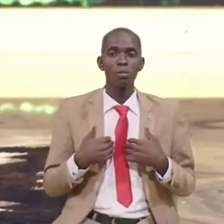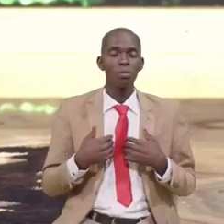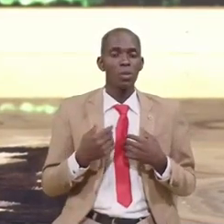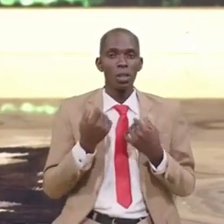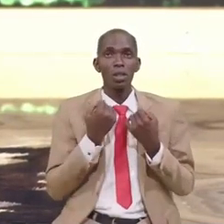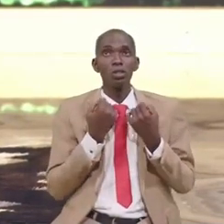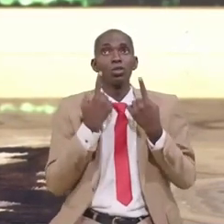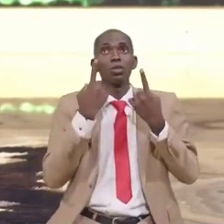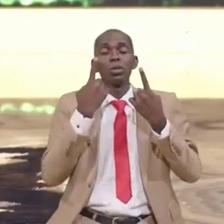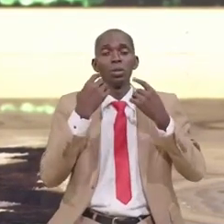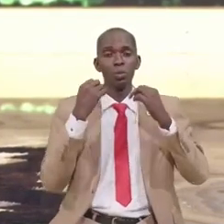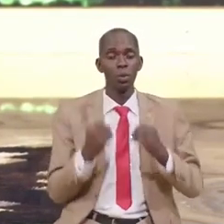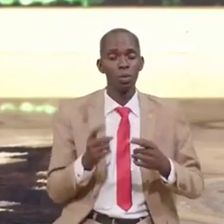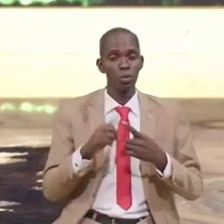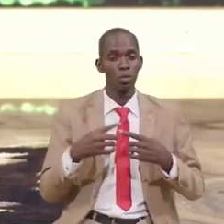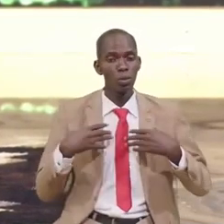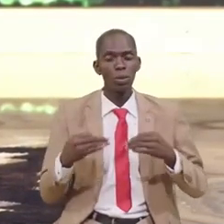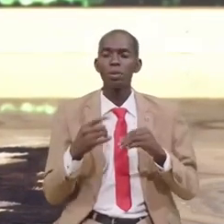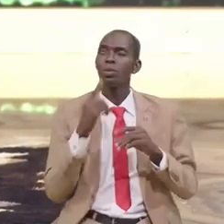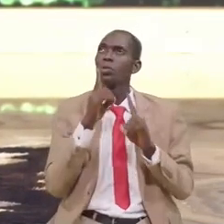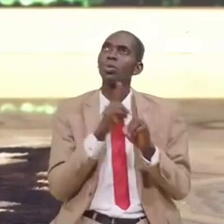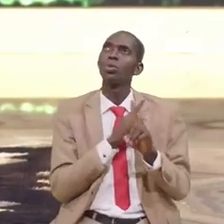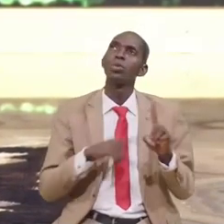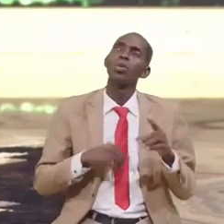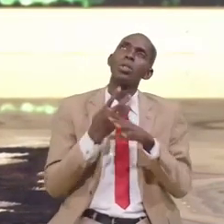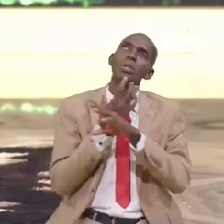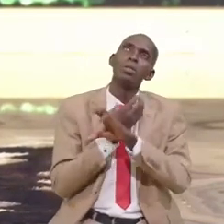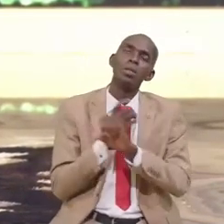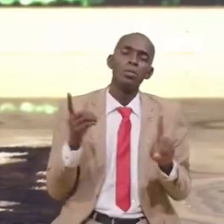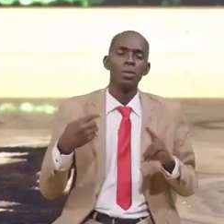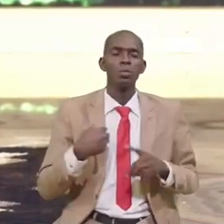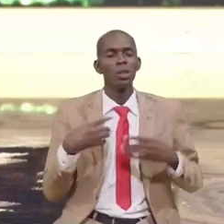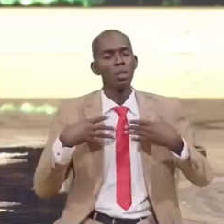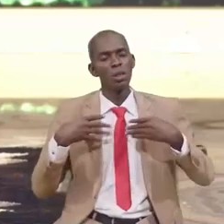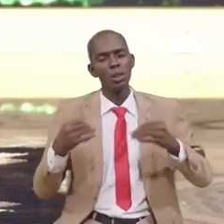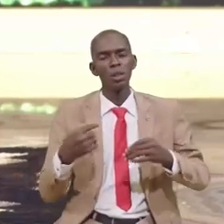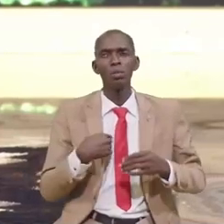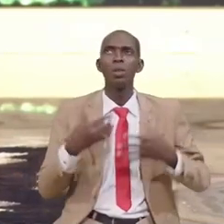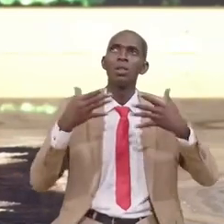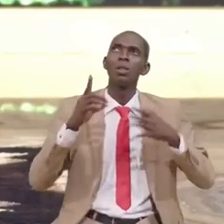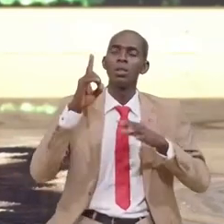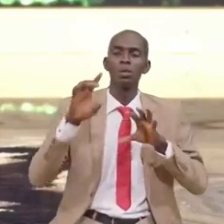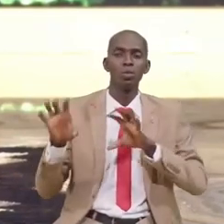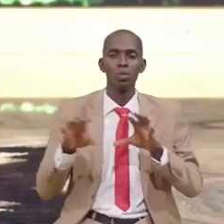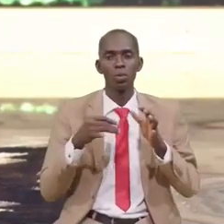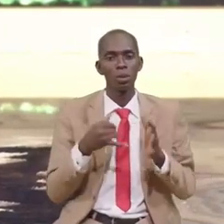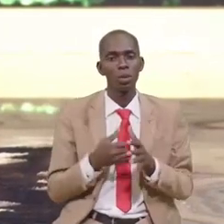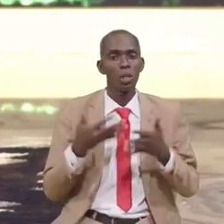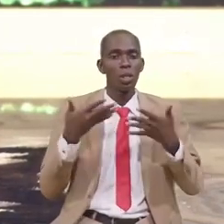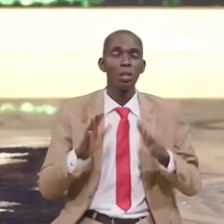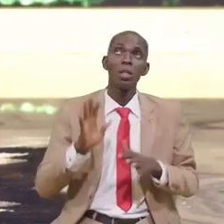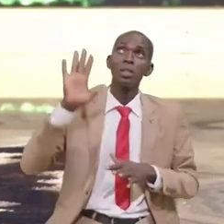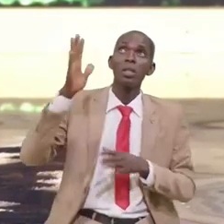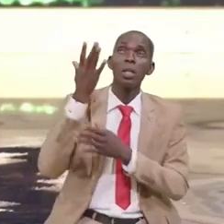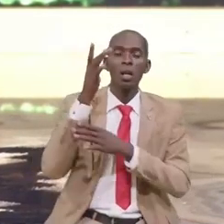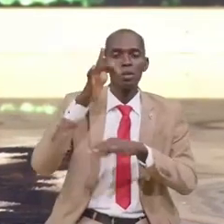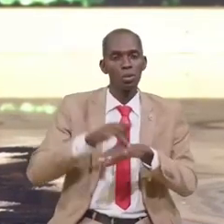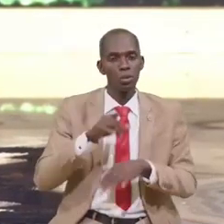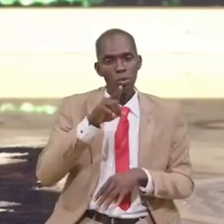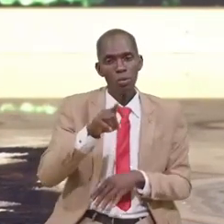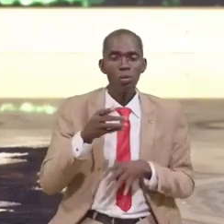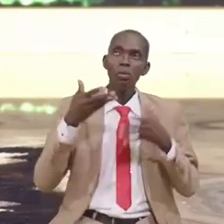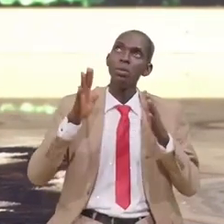Vous avez votre rôle à jouer. Seigneur, guéris-moi ce jour. Seigneur, délivre-moi ce jour. Qu'il le fasse, que sa main vous touche, que